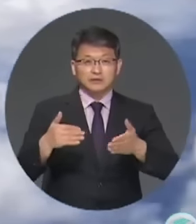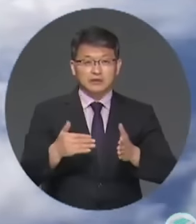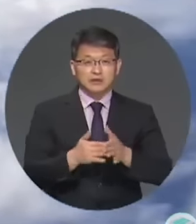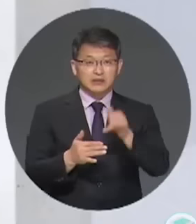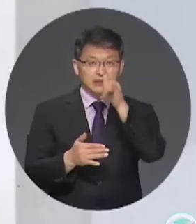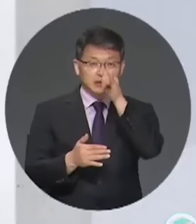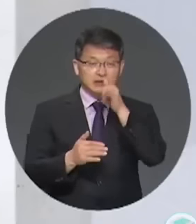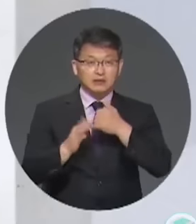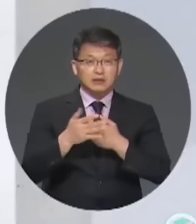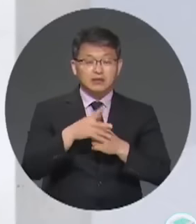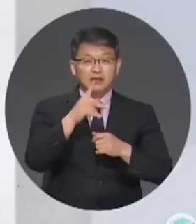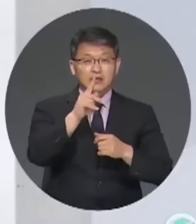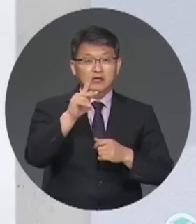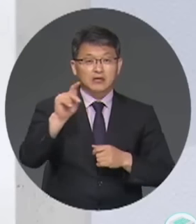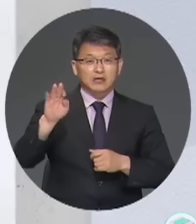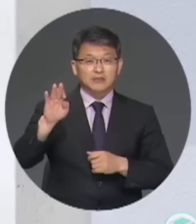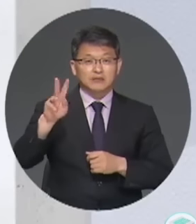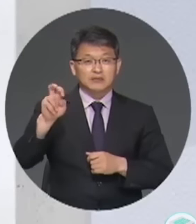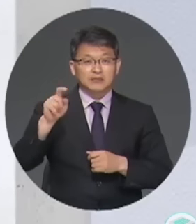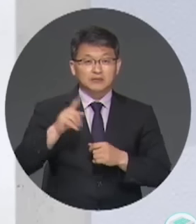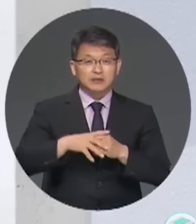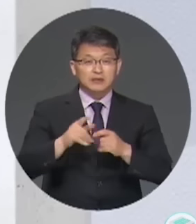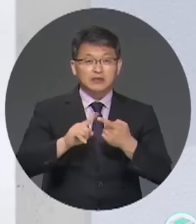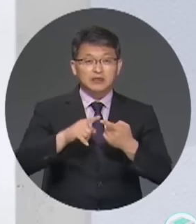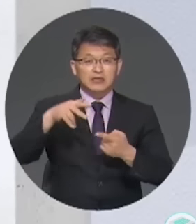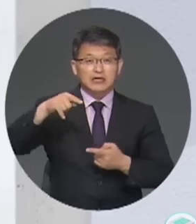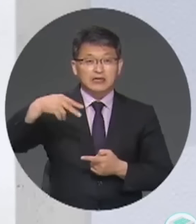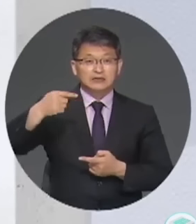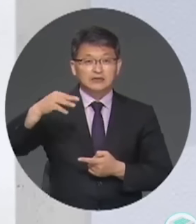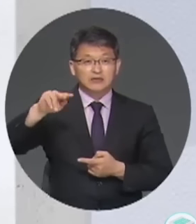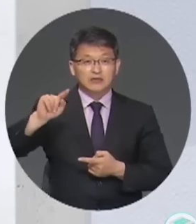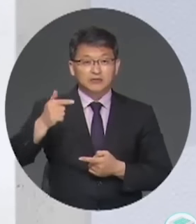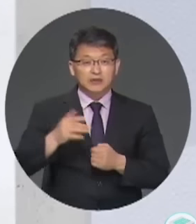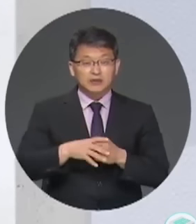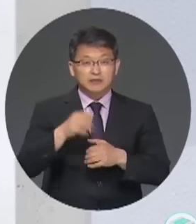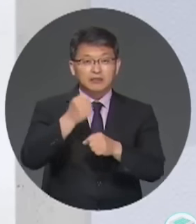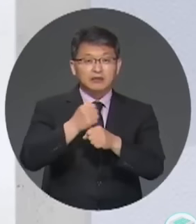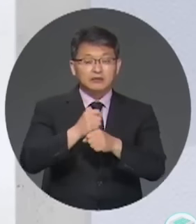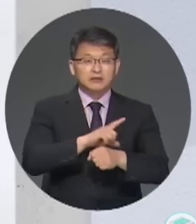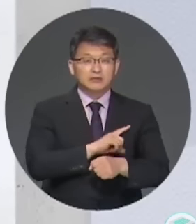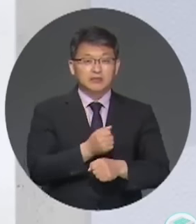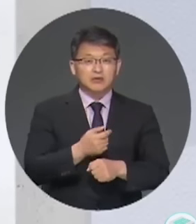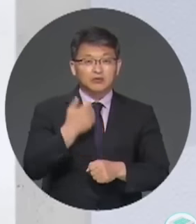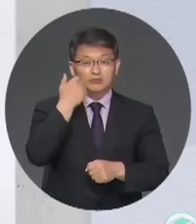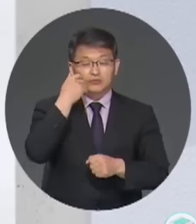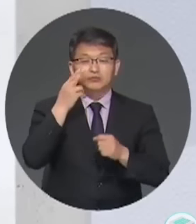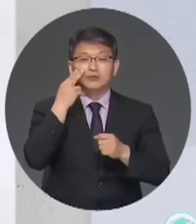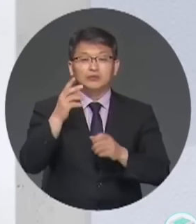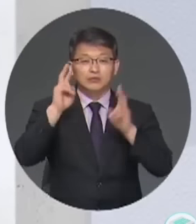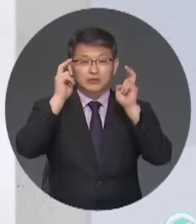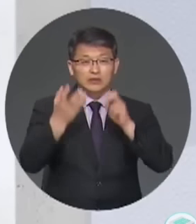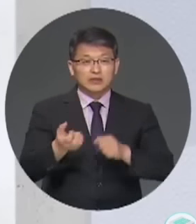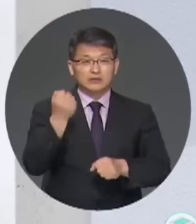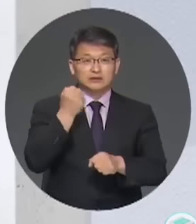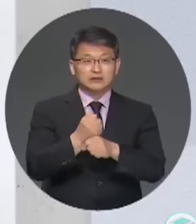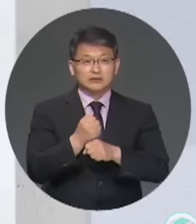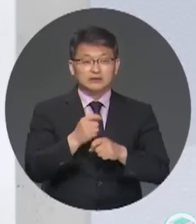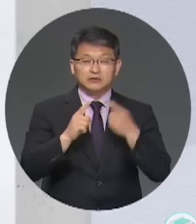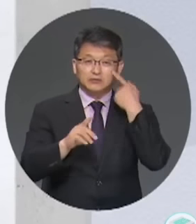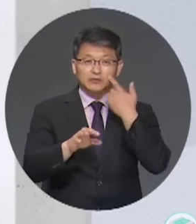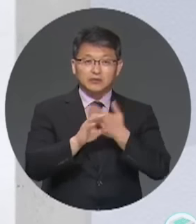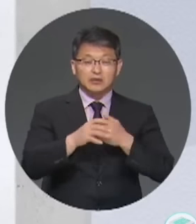합니다. KF-21에 장착되는 가스터빈 엔진의 제조 면허가 미국 기업에 있는데 첨단 무기와